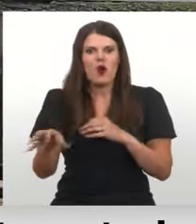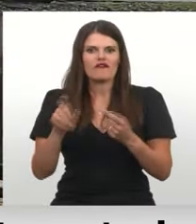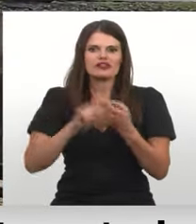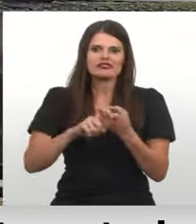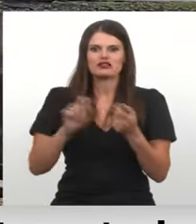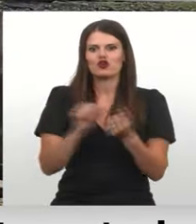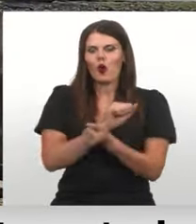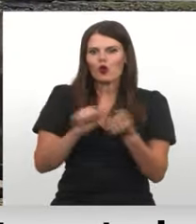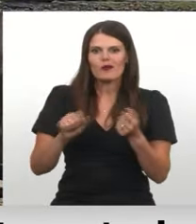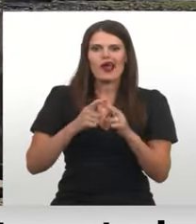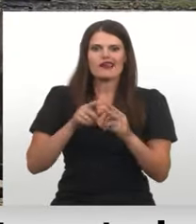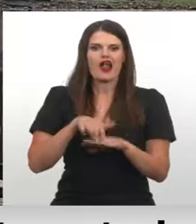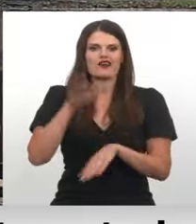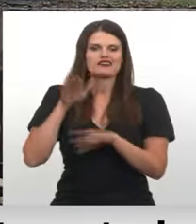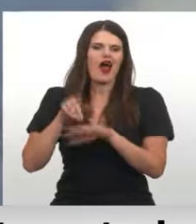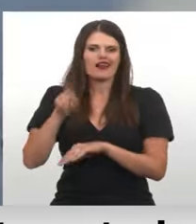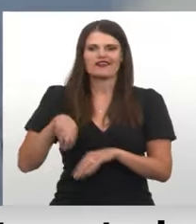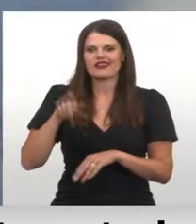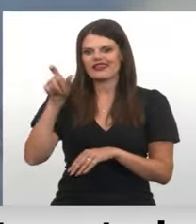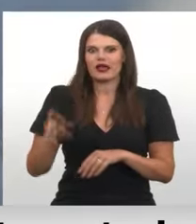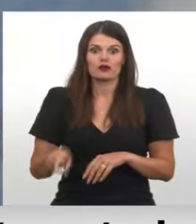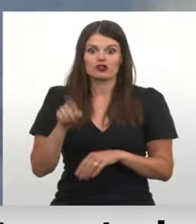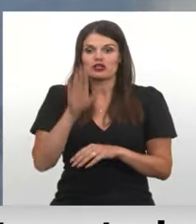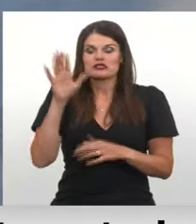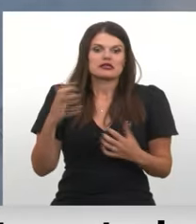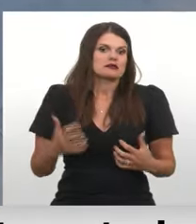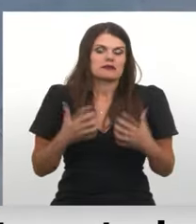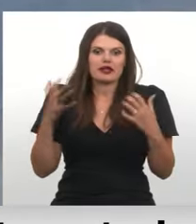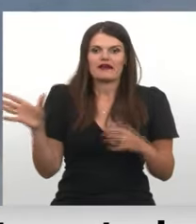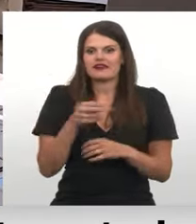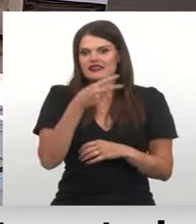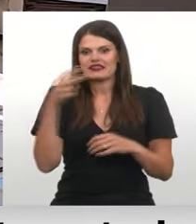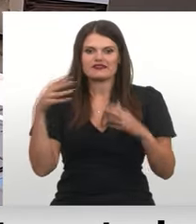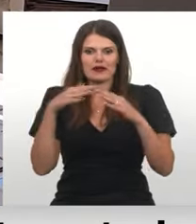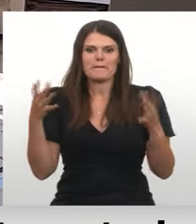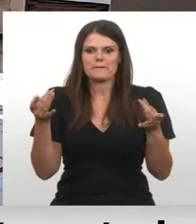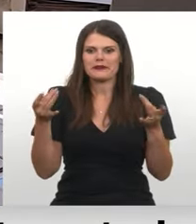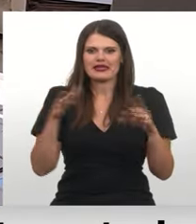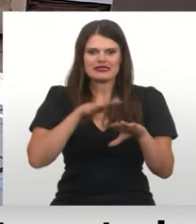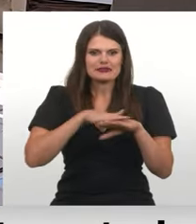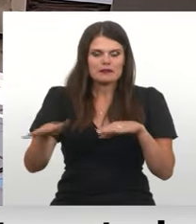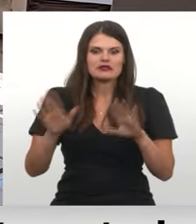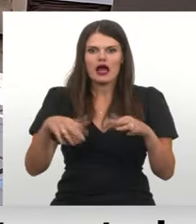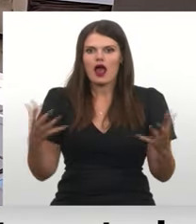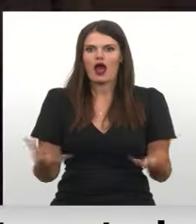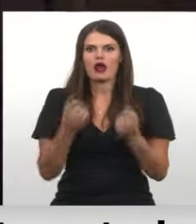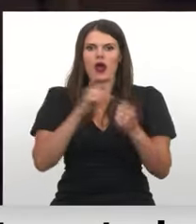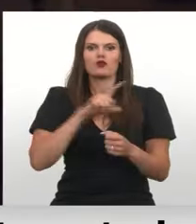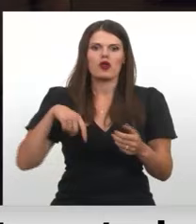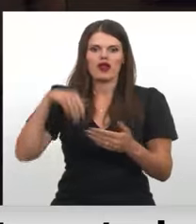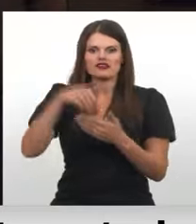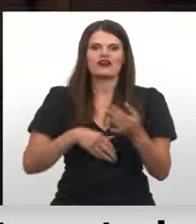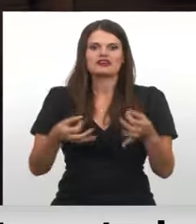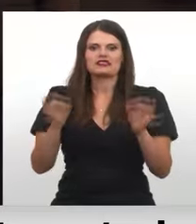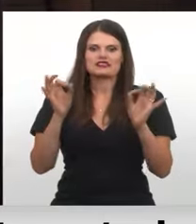dokumenti. Jelgavas arhīva direktorei šīs dienas ir kā īsts murgs. Visa divstāvu ēka ir mitruma pārņemta. Lai glābtu Latvijas vēsturē